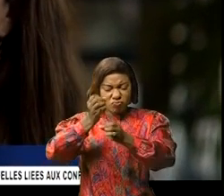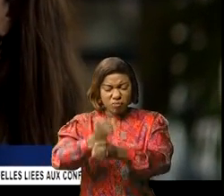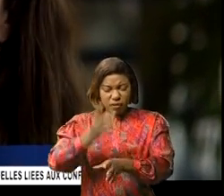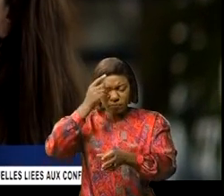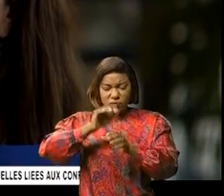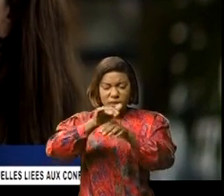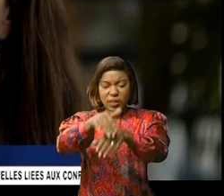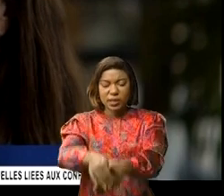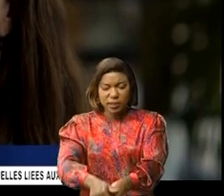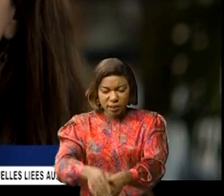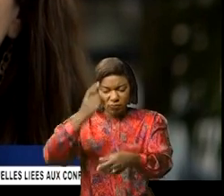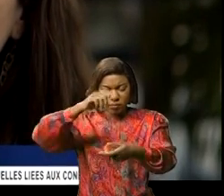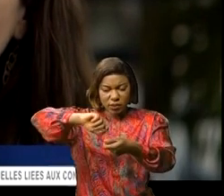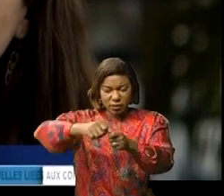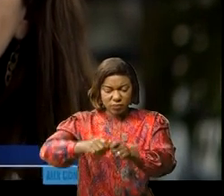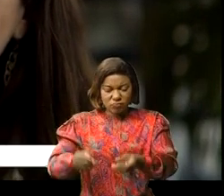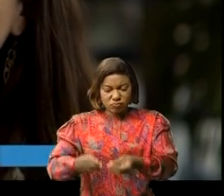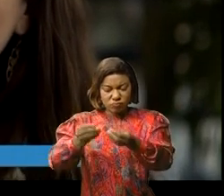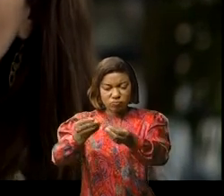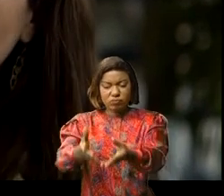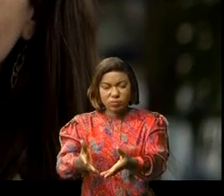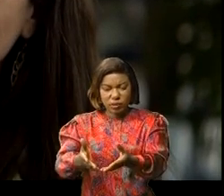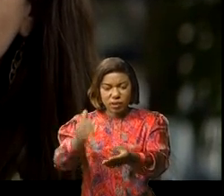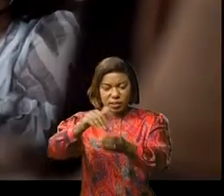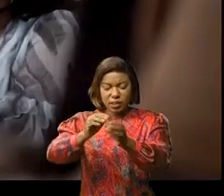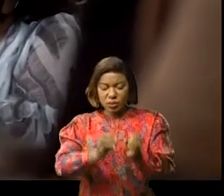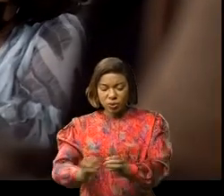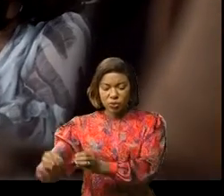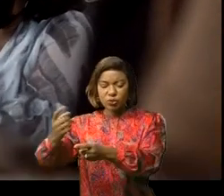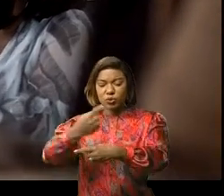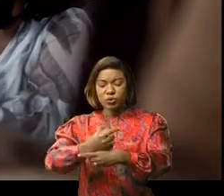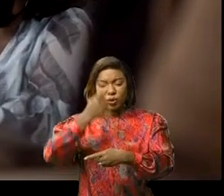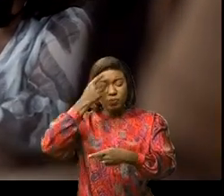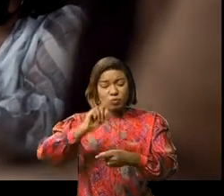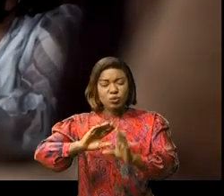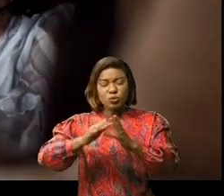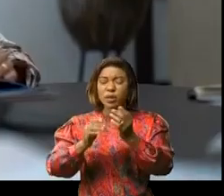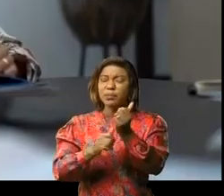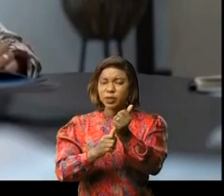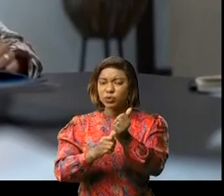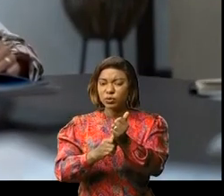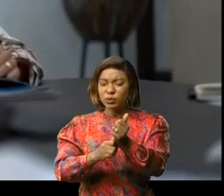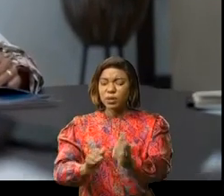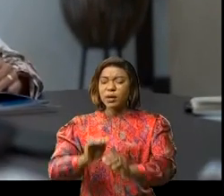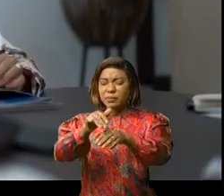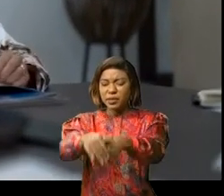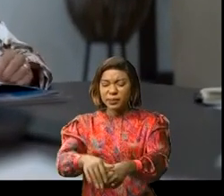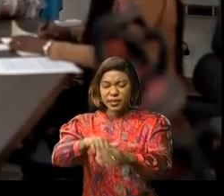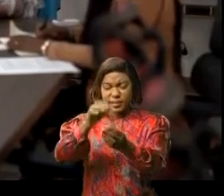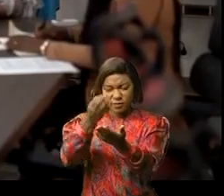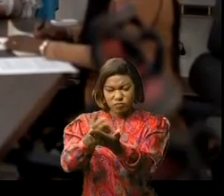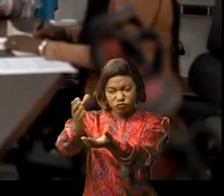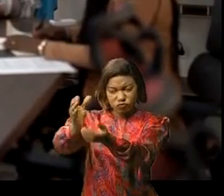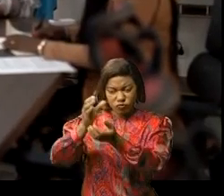prioriser la réparation et la mettre sur l'ordre du jour. Pour impliquer toutes les parties prenantes dans la création du fonds,